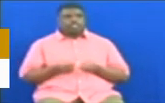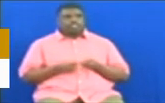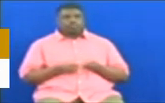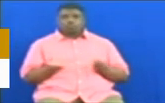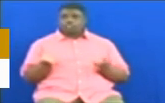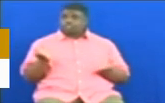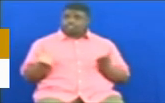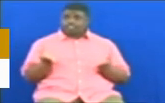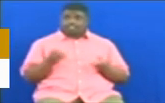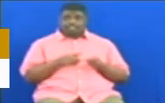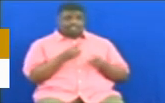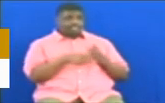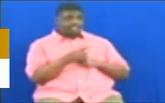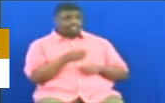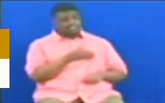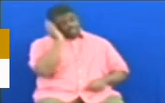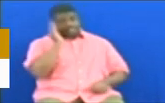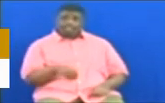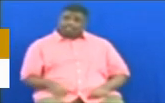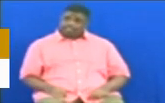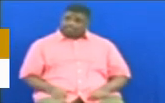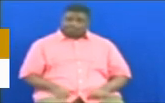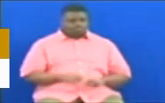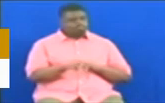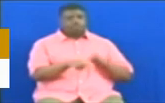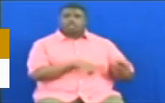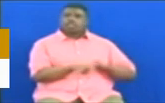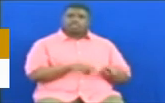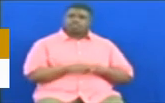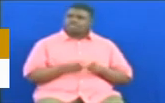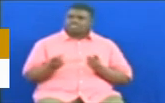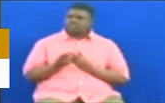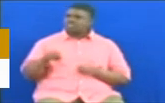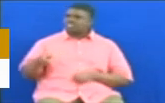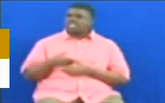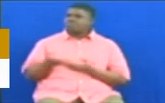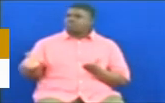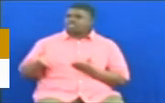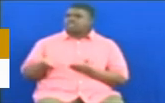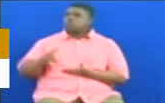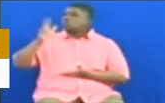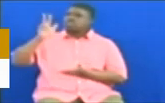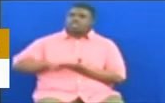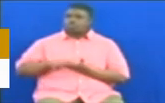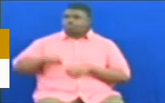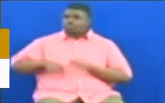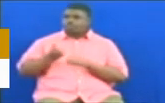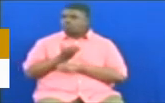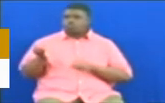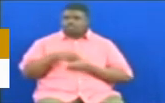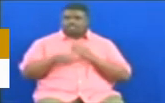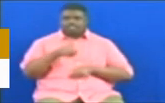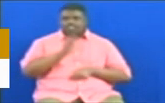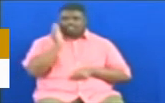balances ndani ya serikali. Kwa mfano, hakuna mikataba yoyote ya aina hii inaweza kusainiwa na mamlaka yoyote ndani ya serikali bila